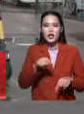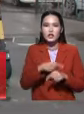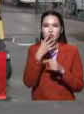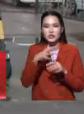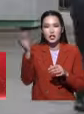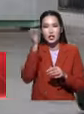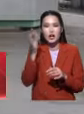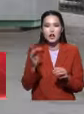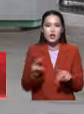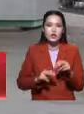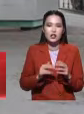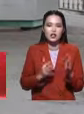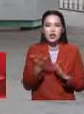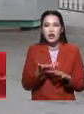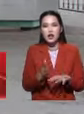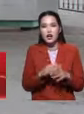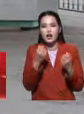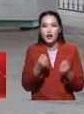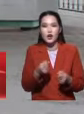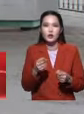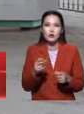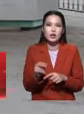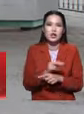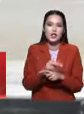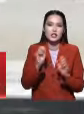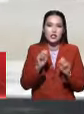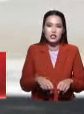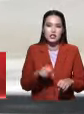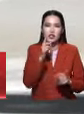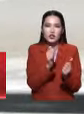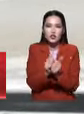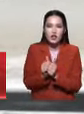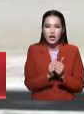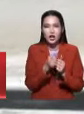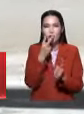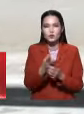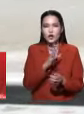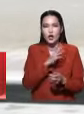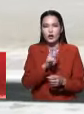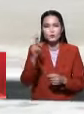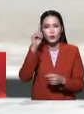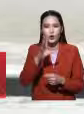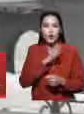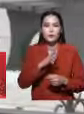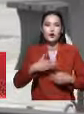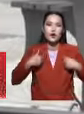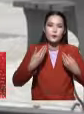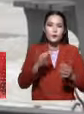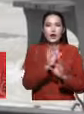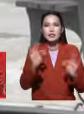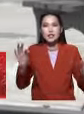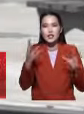гемоглобин көтеріледі. Тіпті ауыр дертті де емдеуге болады. Мұны ғалымдар дәлелдеген. Оны айтпағанда бөлінетін шаттық сезімі